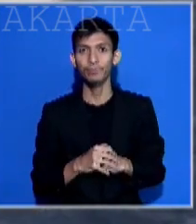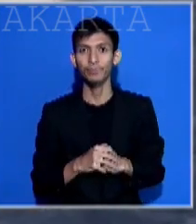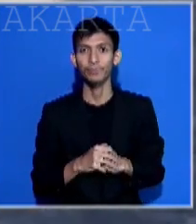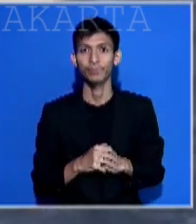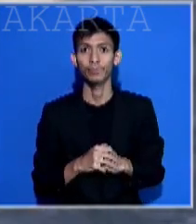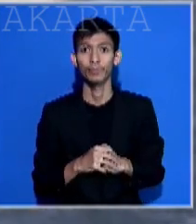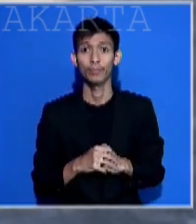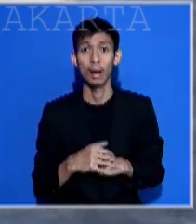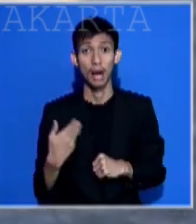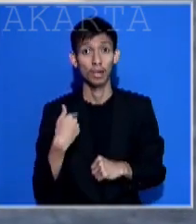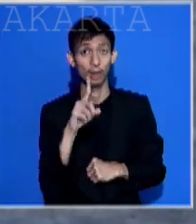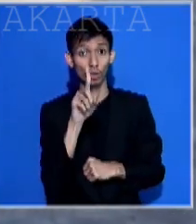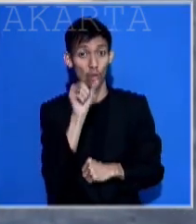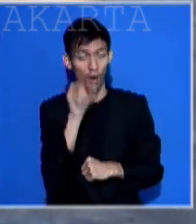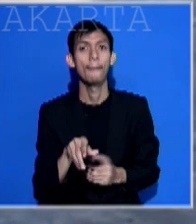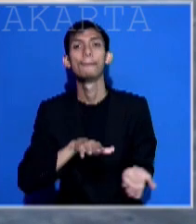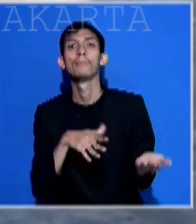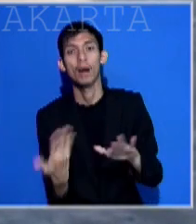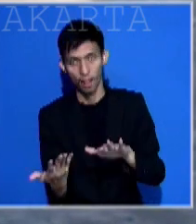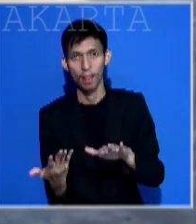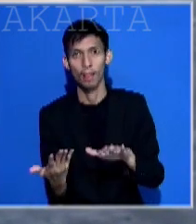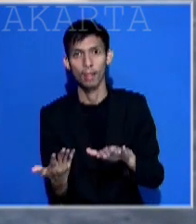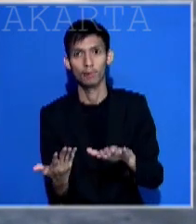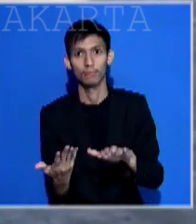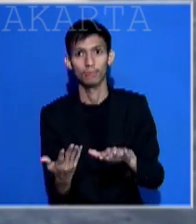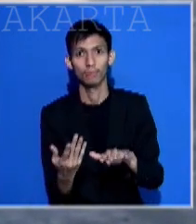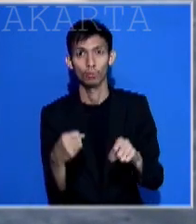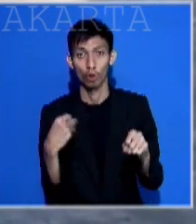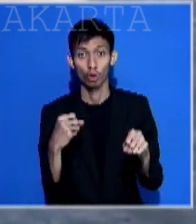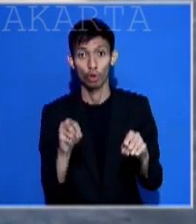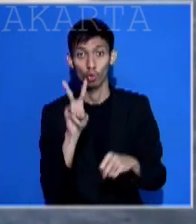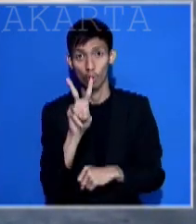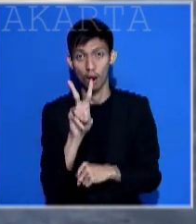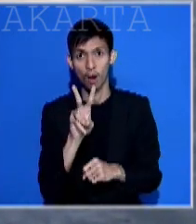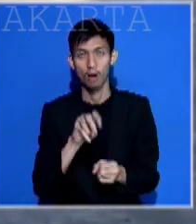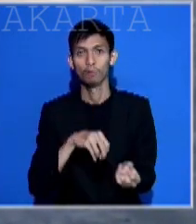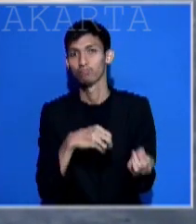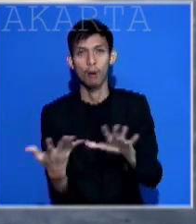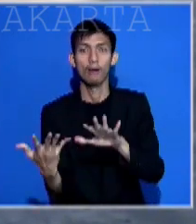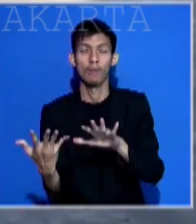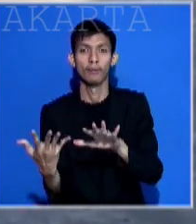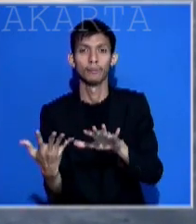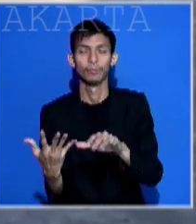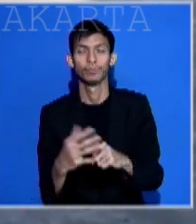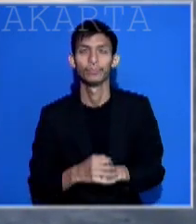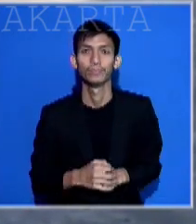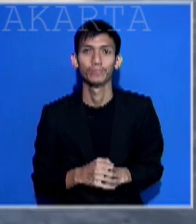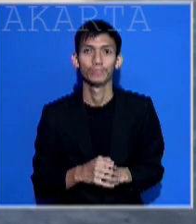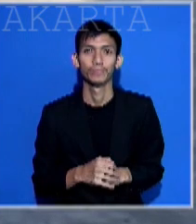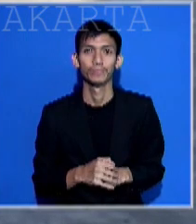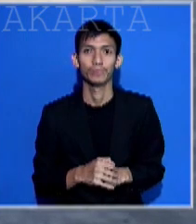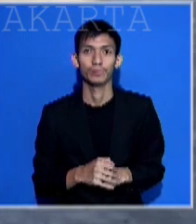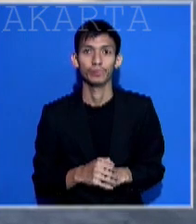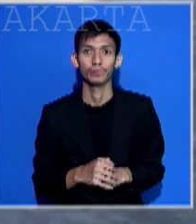terdapat satu korban meninggal dunia dari sepeda motor, kemudian korban satu lagi ada di sepeda